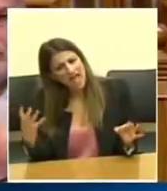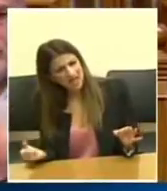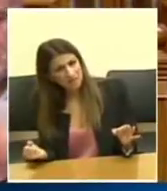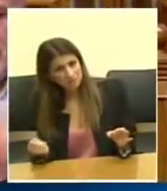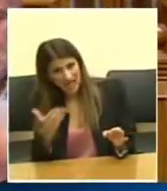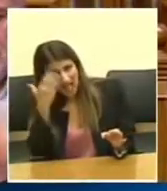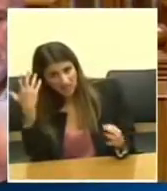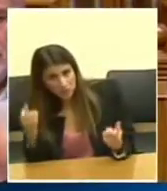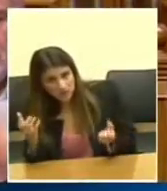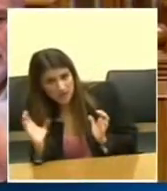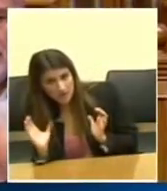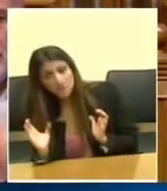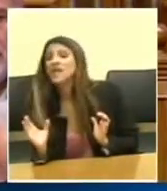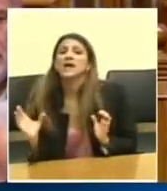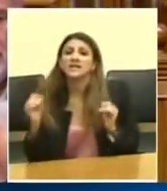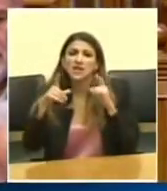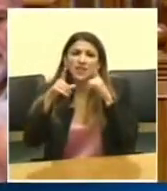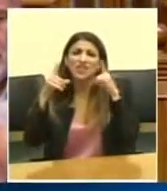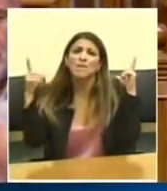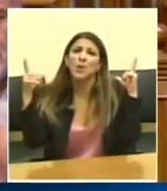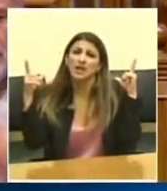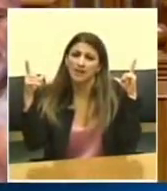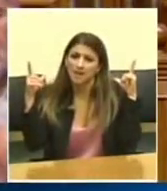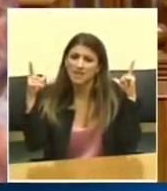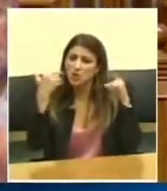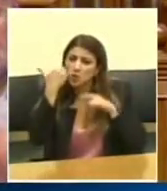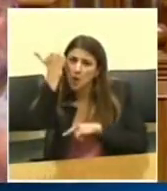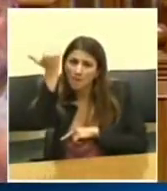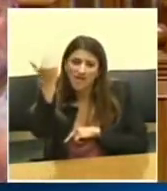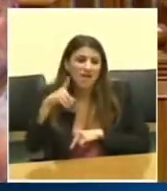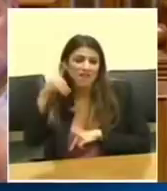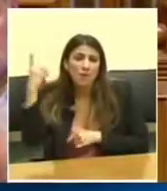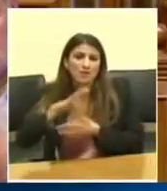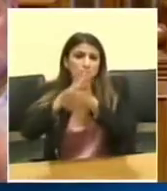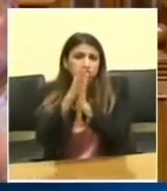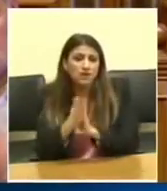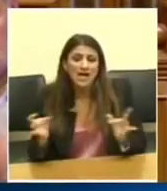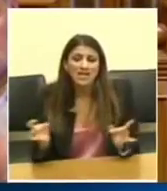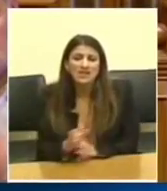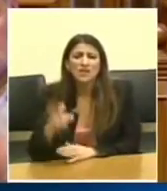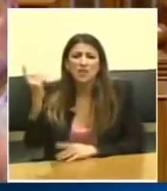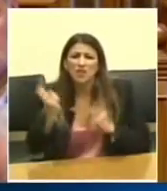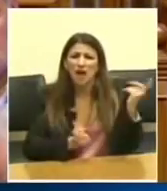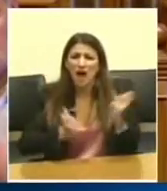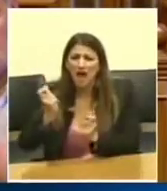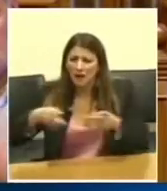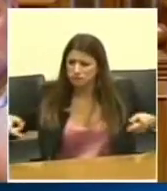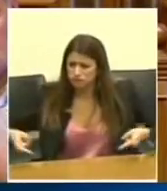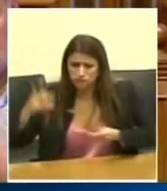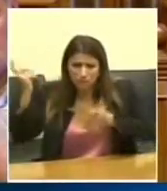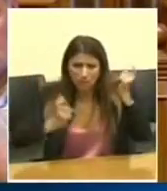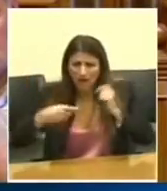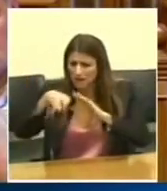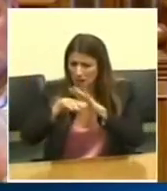λοιπόν, είναι τα θαλασσοδάνεια που δίδονταν νύχτα με τροπολογίες αυτήν εδώ τη Βουλή. Ντροπή για